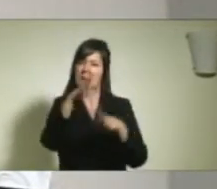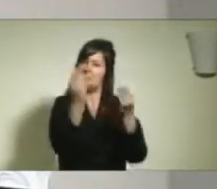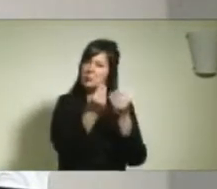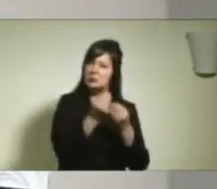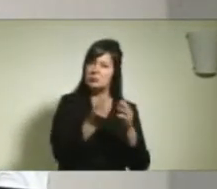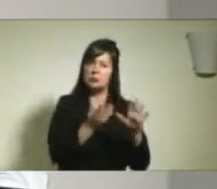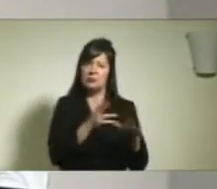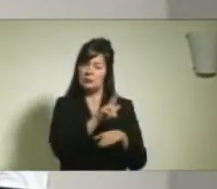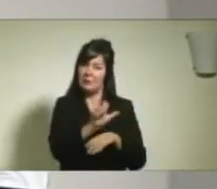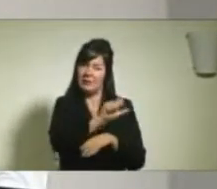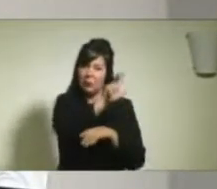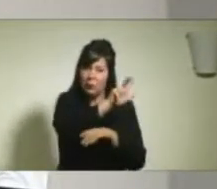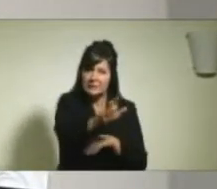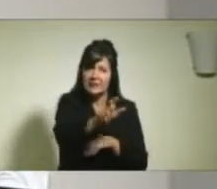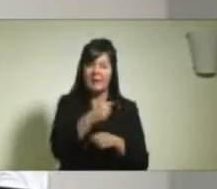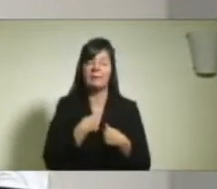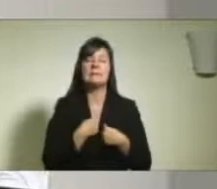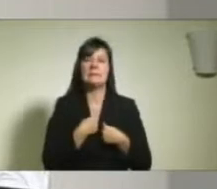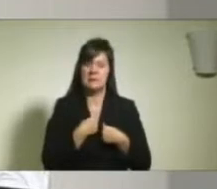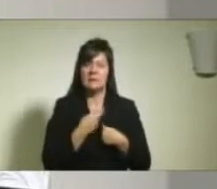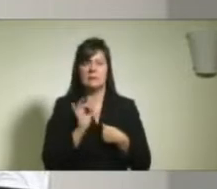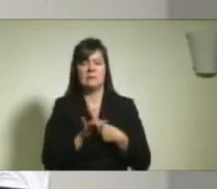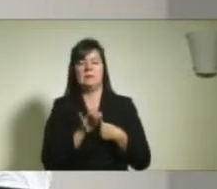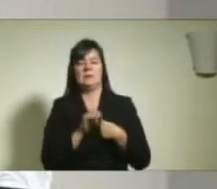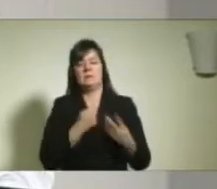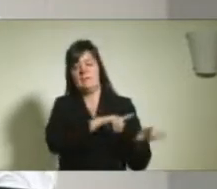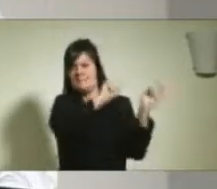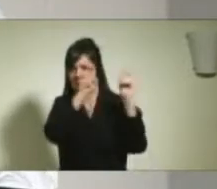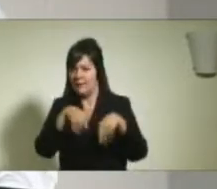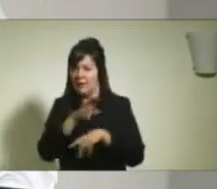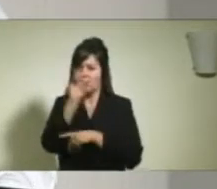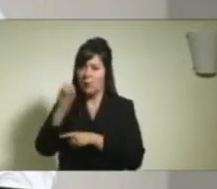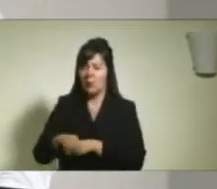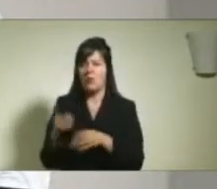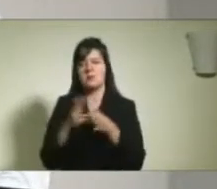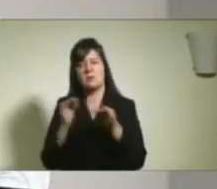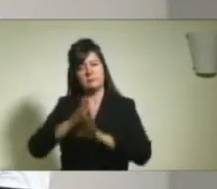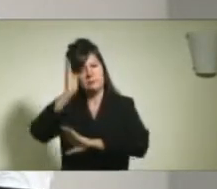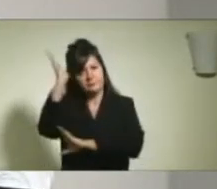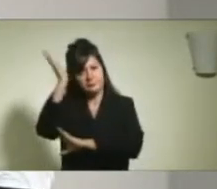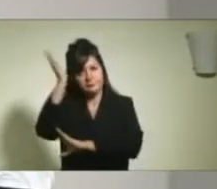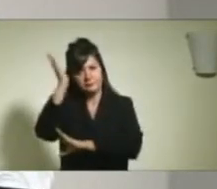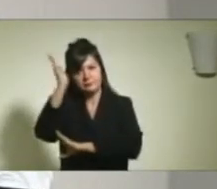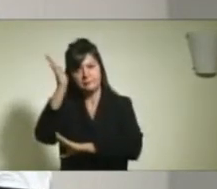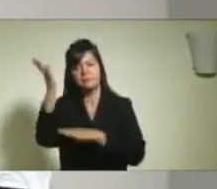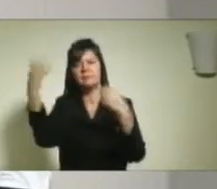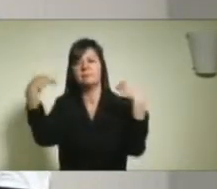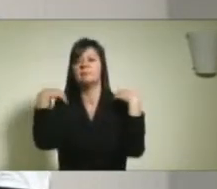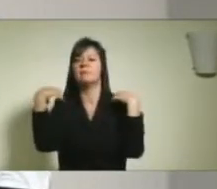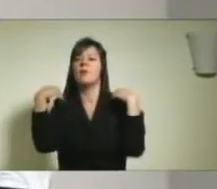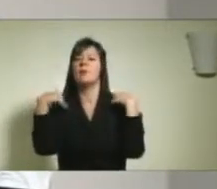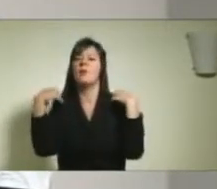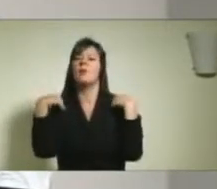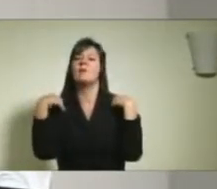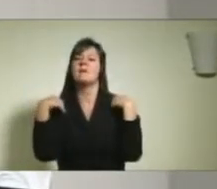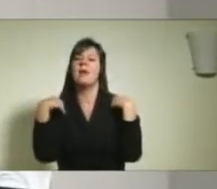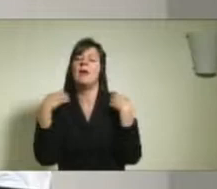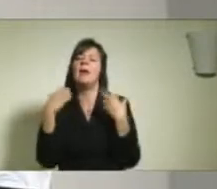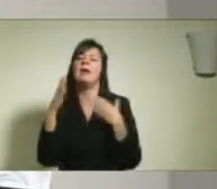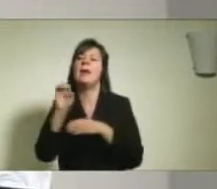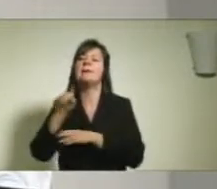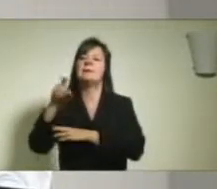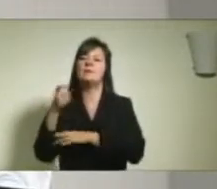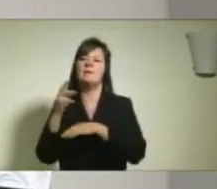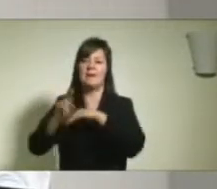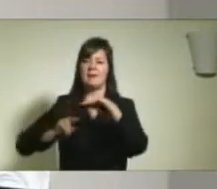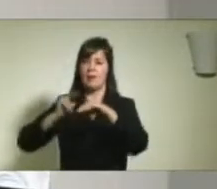a 300. Alors, je suis venue à Ottawa. J'ai fait un exposé devant le Conseil exécutif